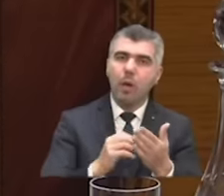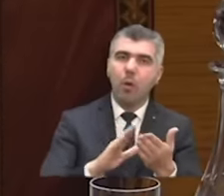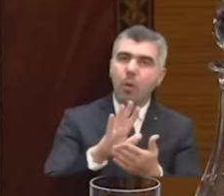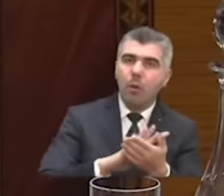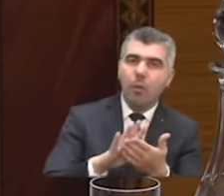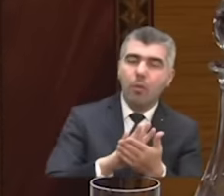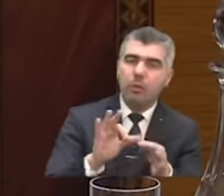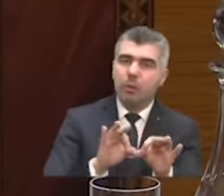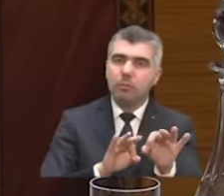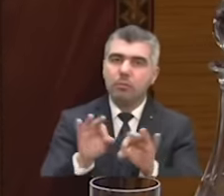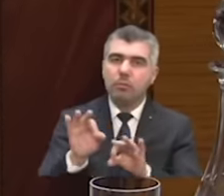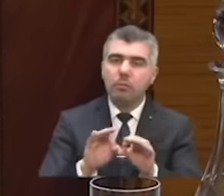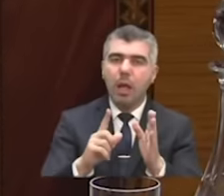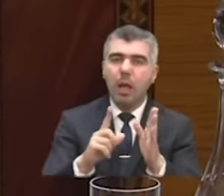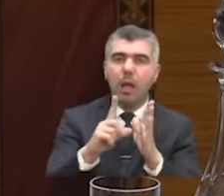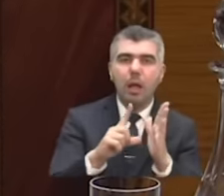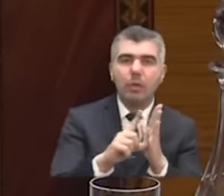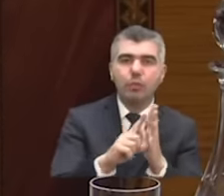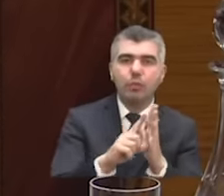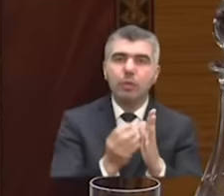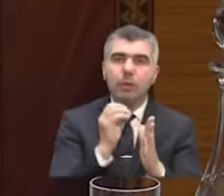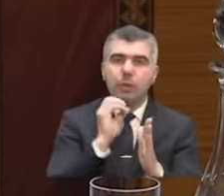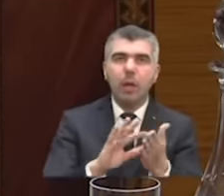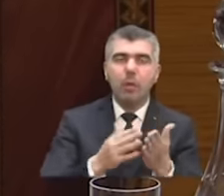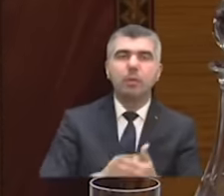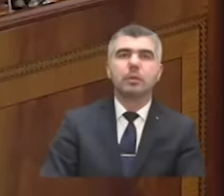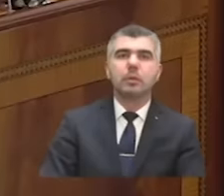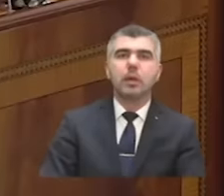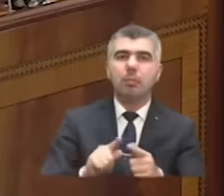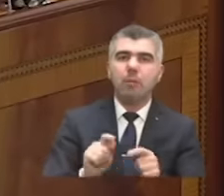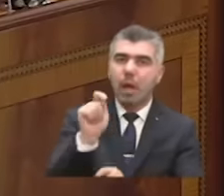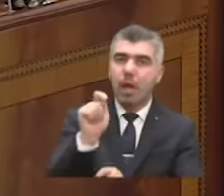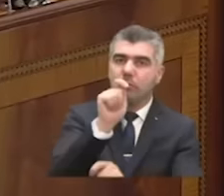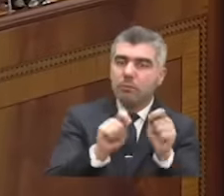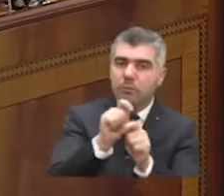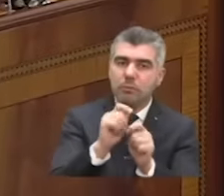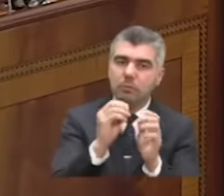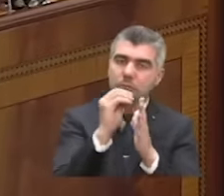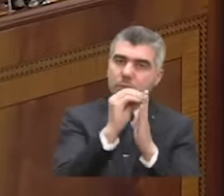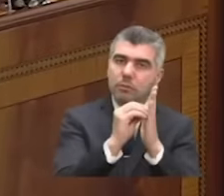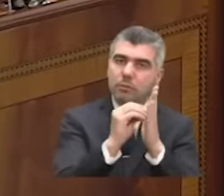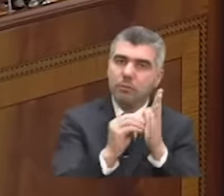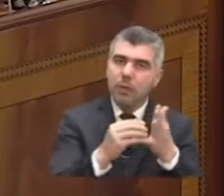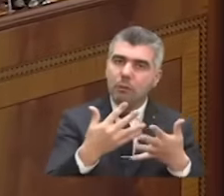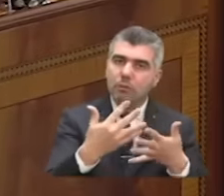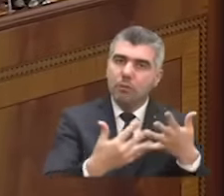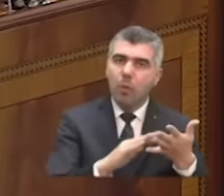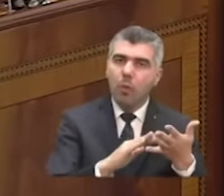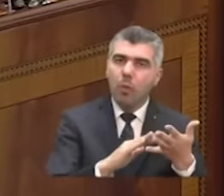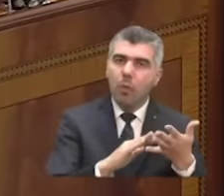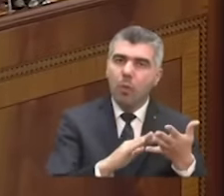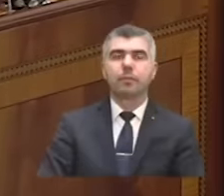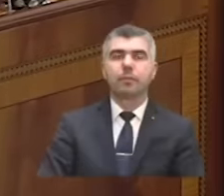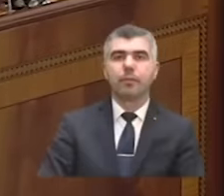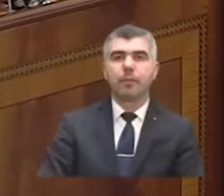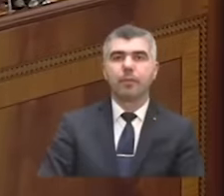الكفيلة بإضاءة السياقات التي جاء فيها النظام الأساسي الجديد ومنهجية إعداده والأهداف